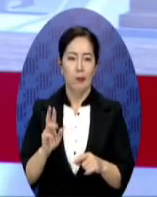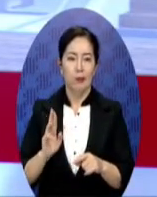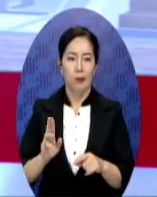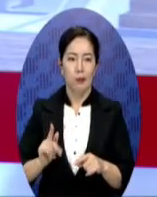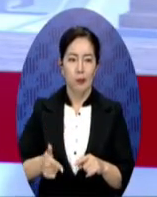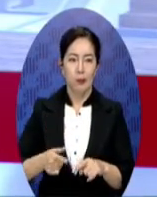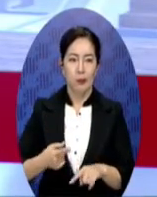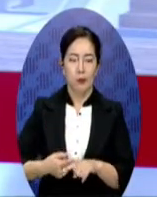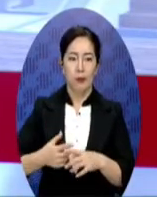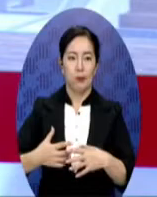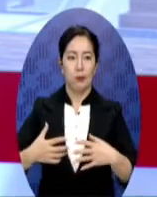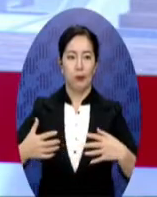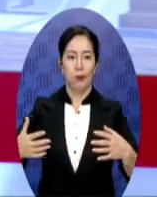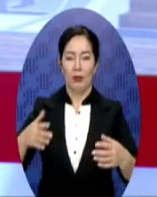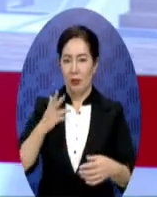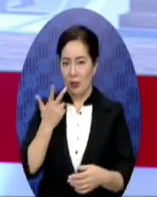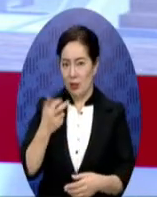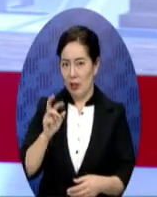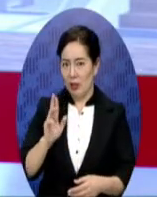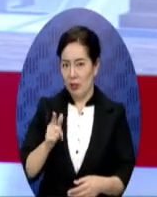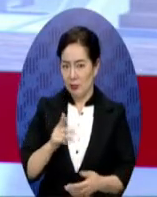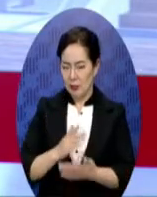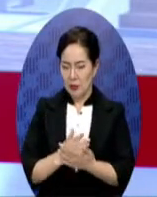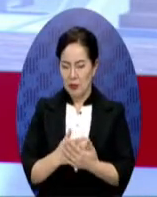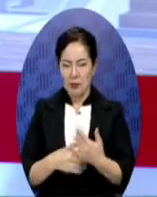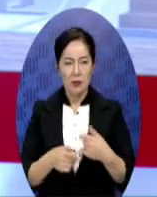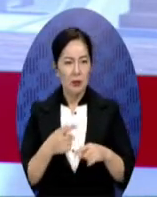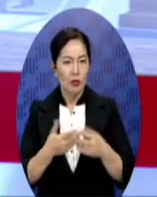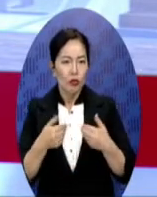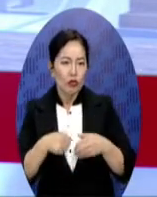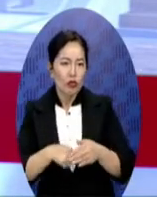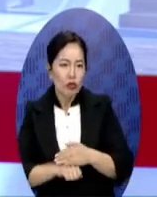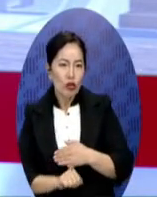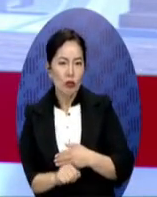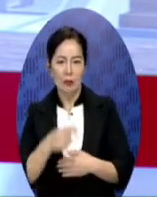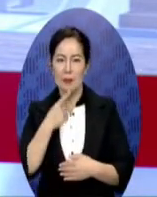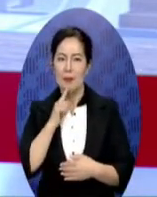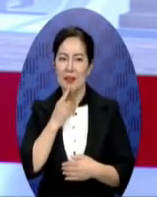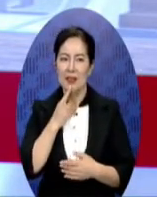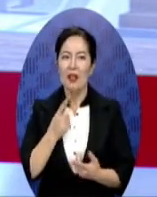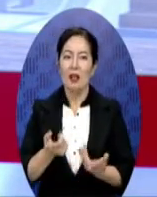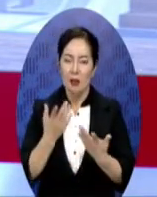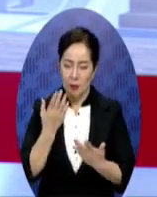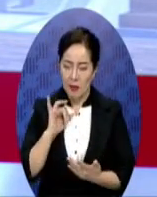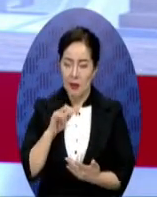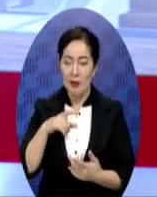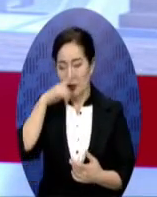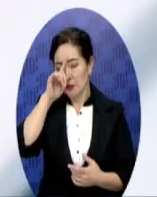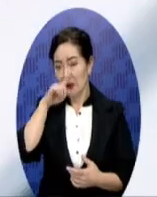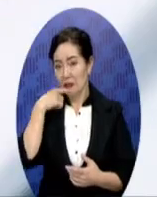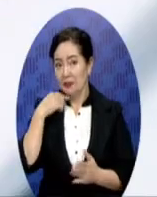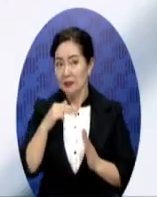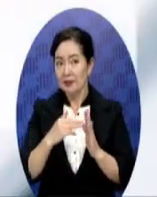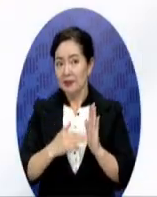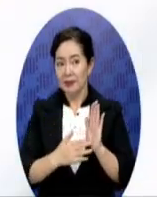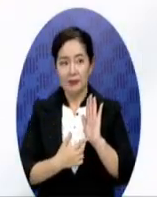нэмсэн тохиолдлууд гарсан байна. За энэ нь төрөлтийн үйл явцад хүндрэл үүсгэх магадлал өндөр байдаг гэдгийг эмч нар хэлж байна.